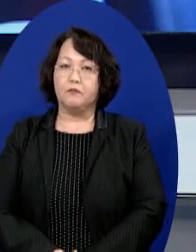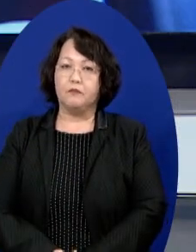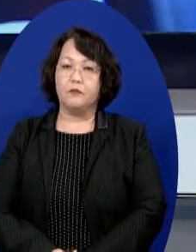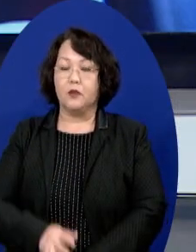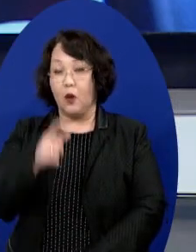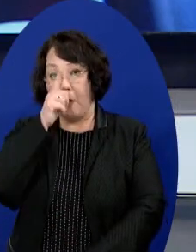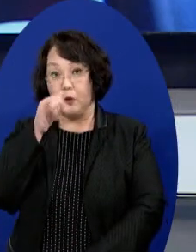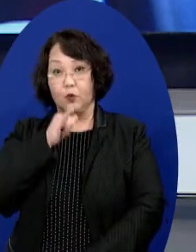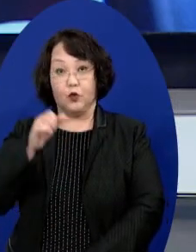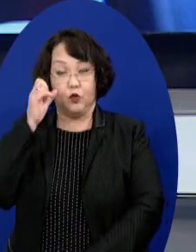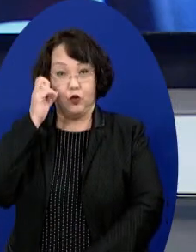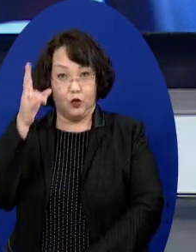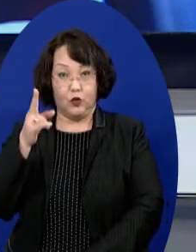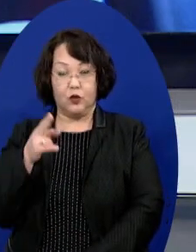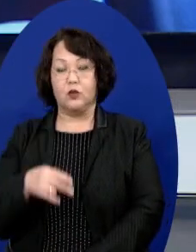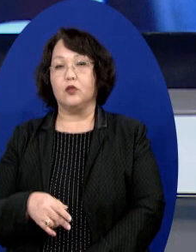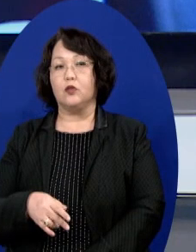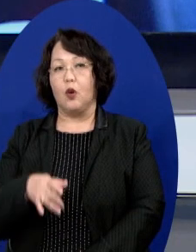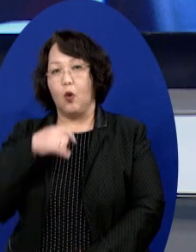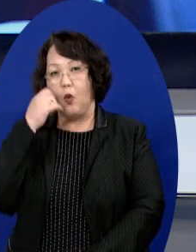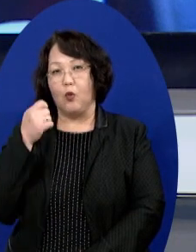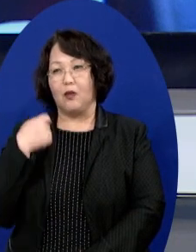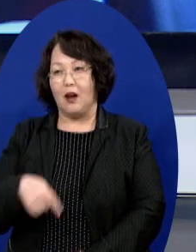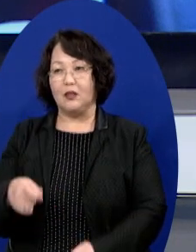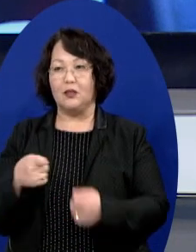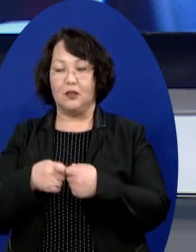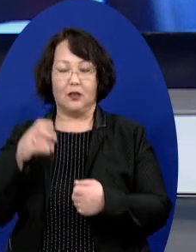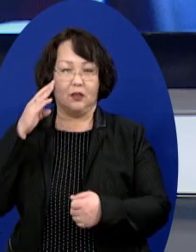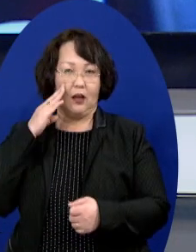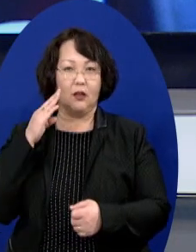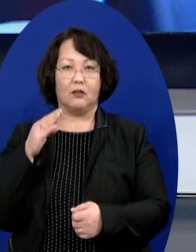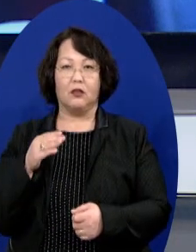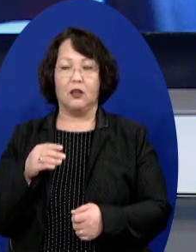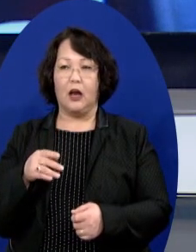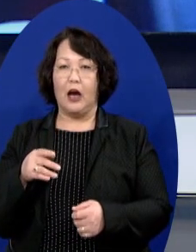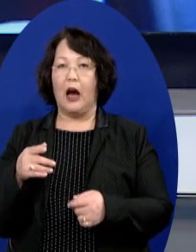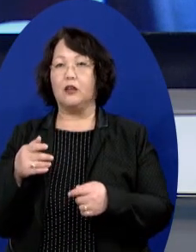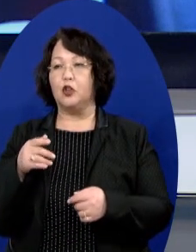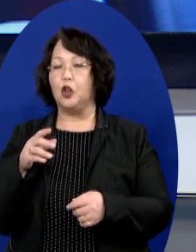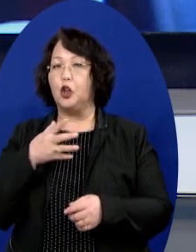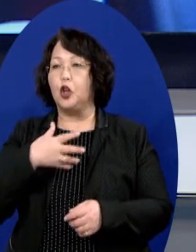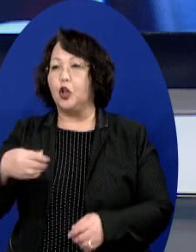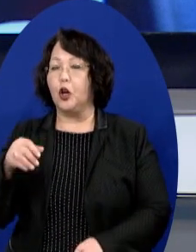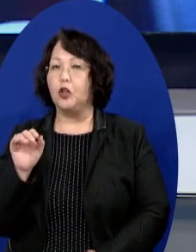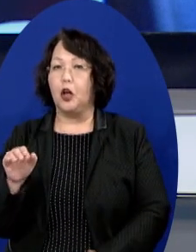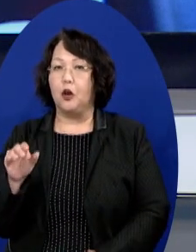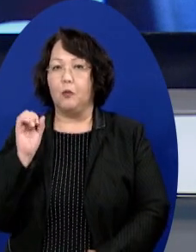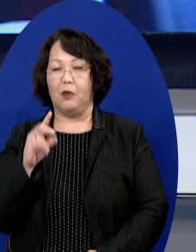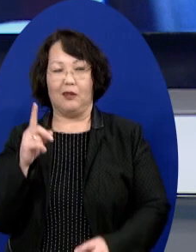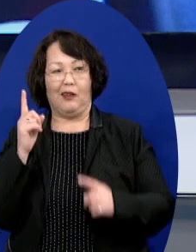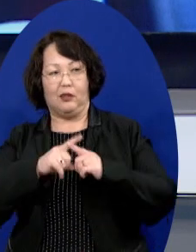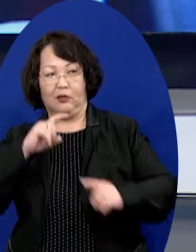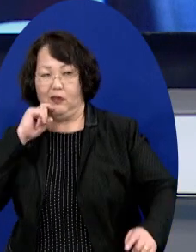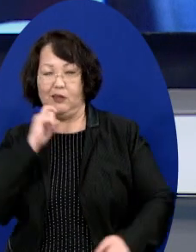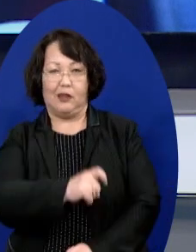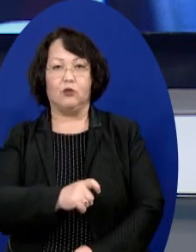Орсын холбооны улсын ерөнхийлөгч Владимир Путин Украйны цэрэг дайны байдалд хөндлөнгөө суралцах юм бол хатуу хариу цохилт өгнө гэдгээ анхааруулсан тухай Al